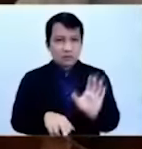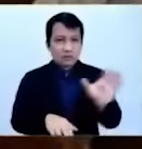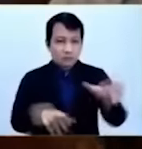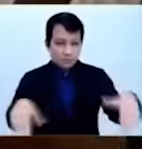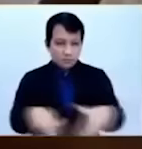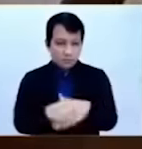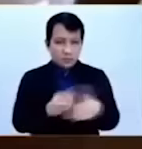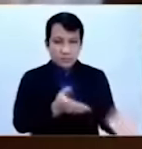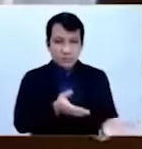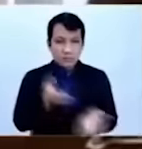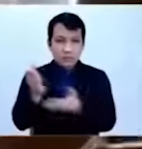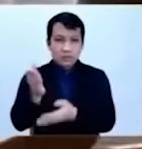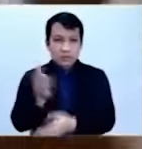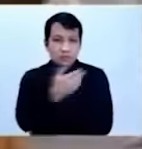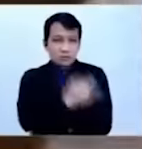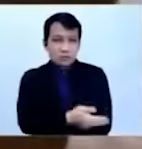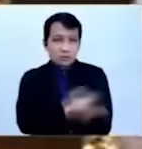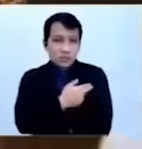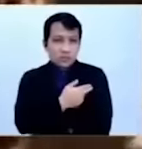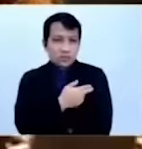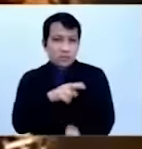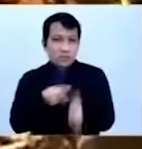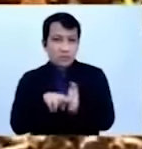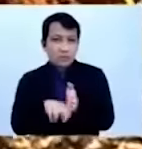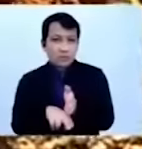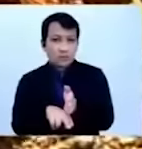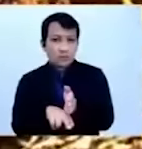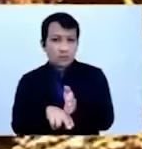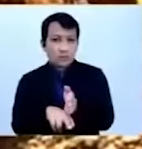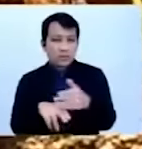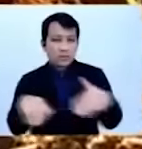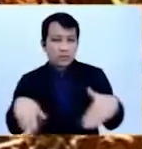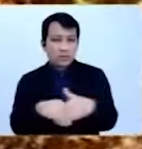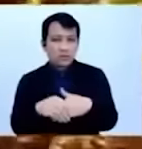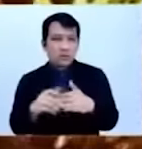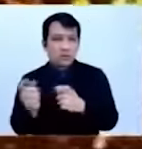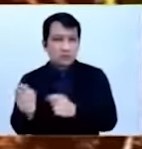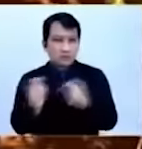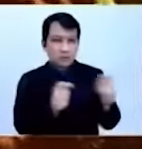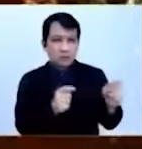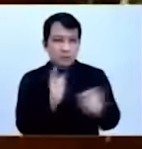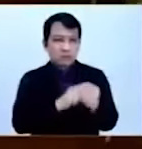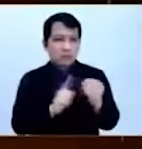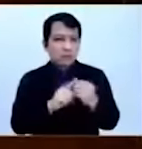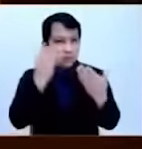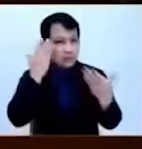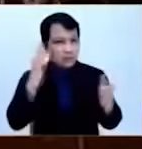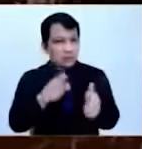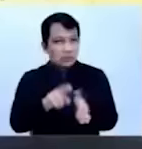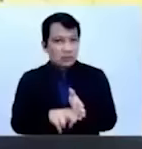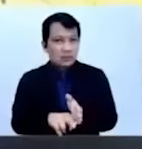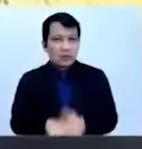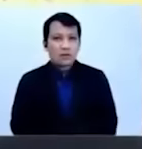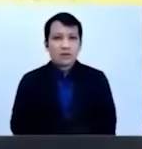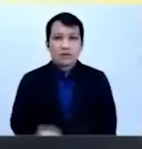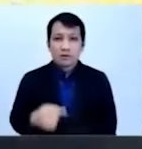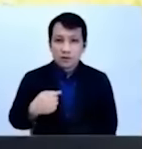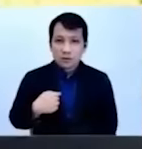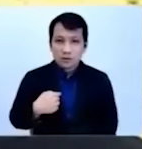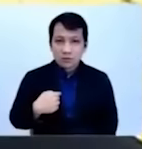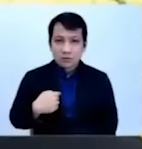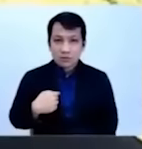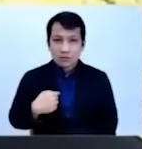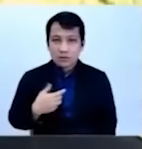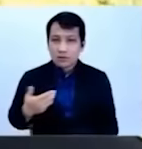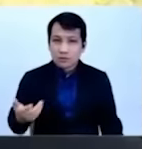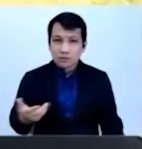ospital. Inilibing niya noon ang anak sa isang puntod pero inilipat to ito nang hindi niya alam. Kasi sabi daw ng asawa ko na wala ka bang